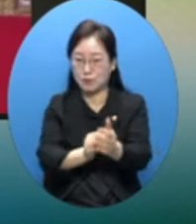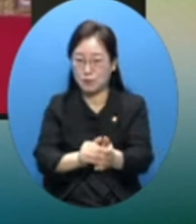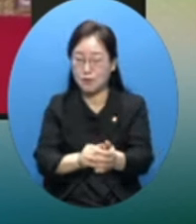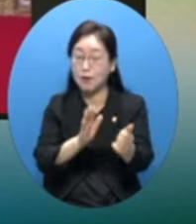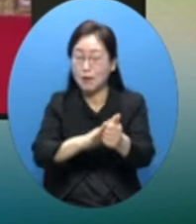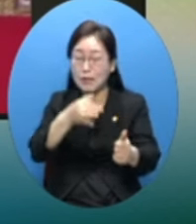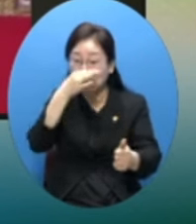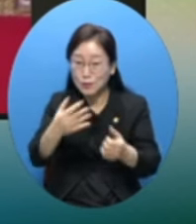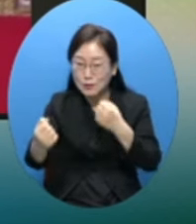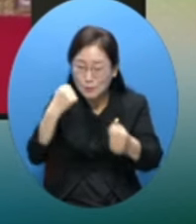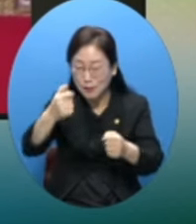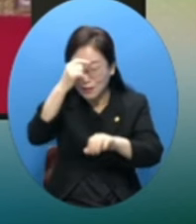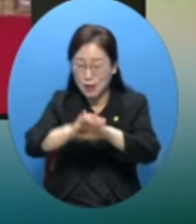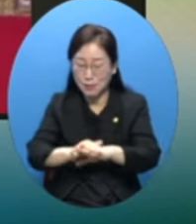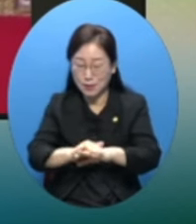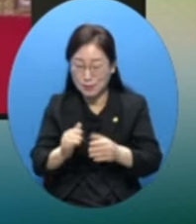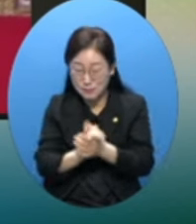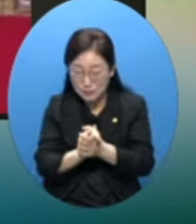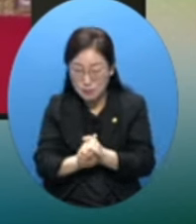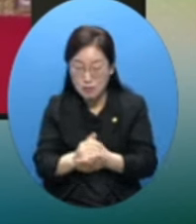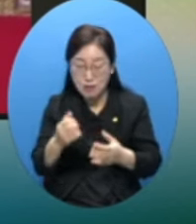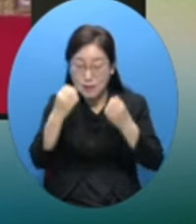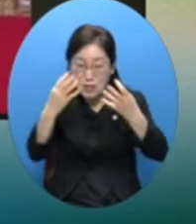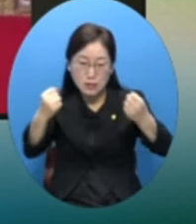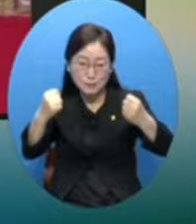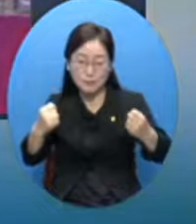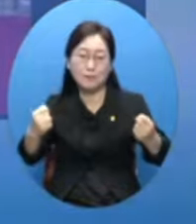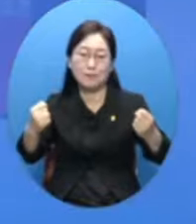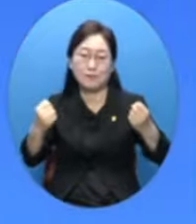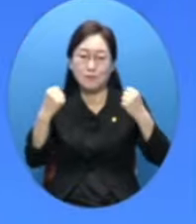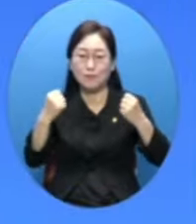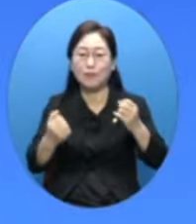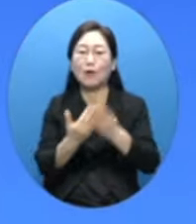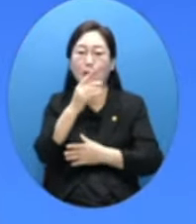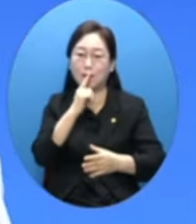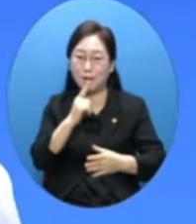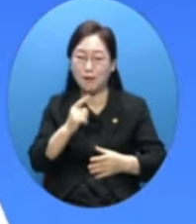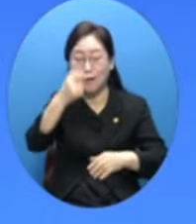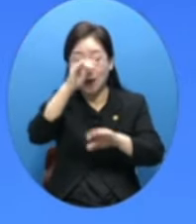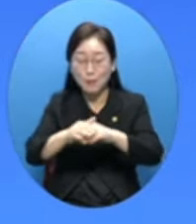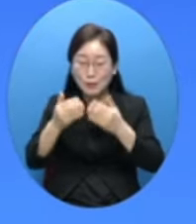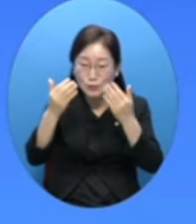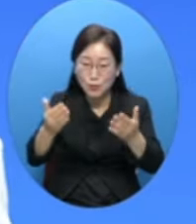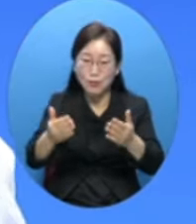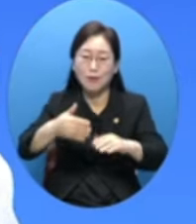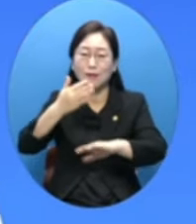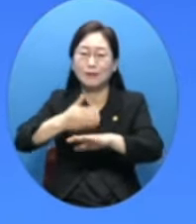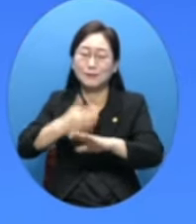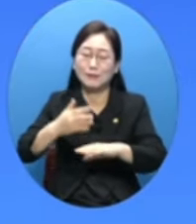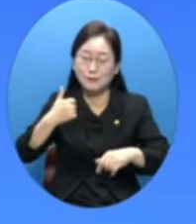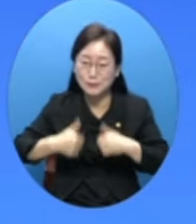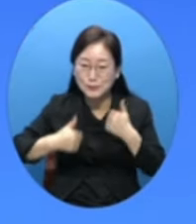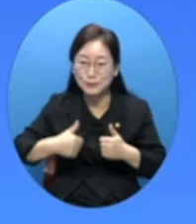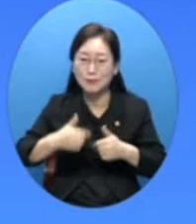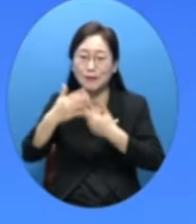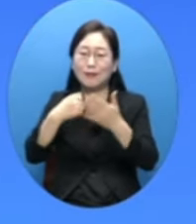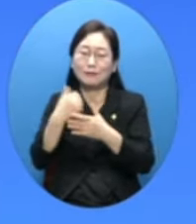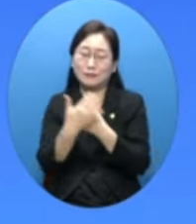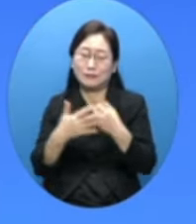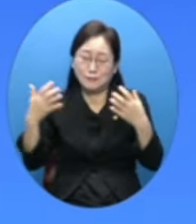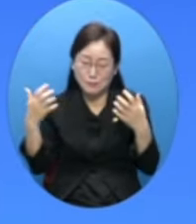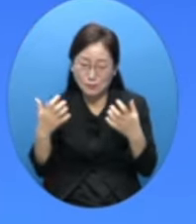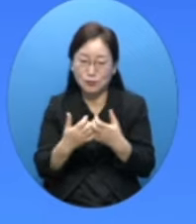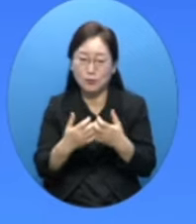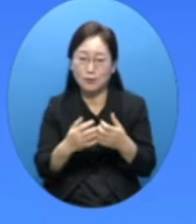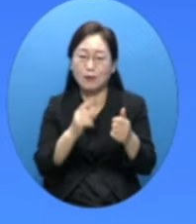힘들어도 예배만 드리면 다시 새 힘이 솟아났대요. 그렇게 피어나고 시작하도 예배만 드리면 기쁨이 넘쳐나고 감사가 넘쳐나고 하나님의 은혜가 넘쳐났다고 고백을